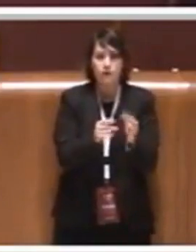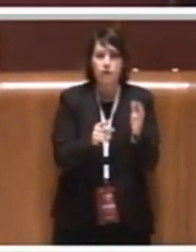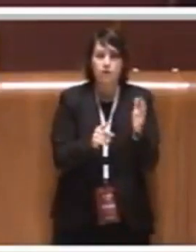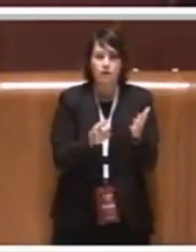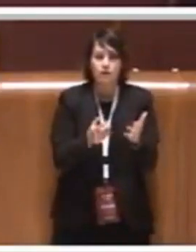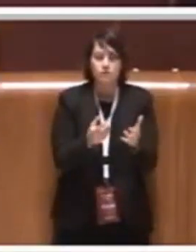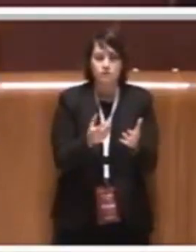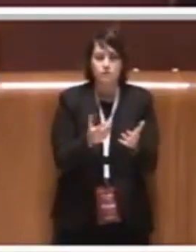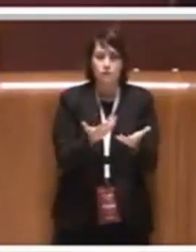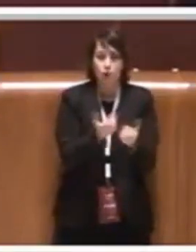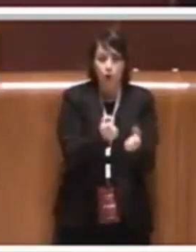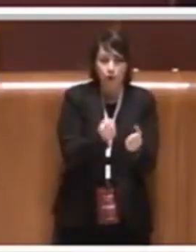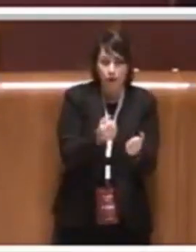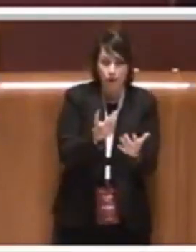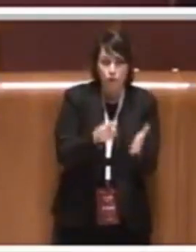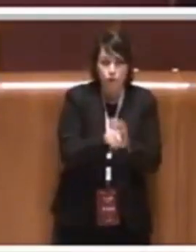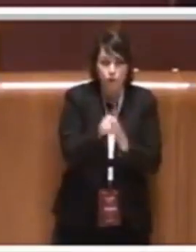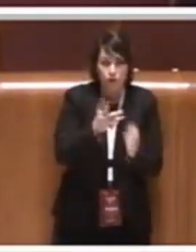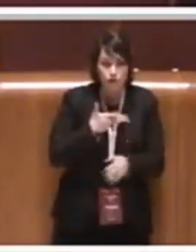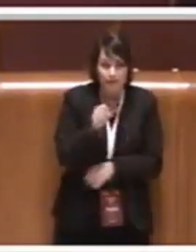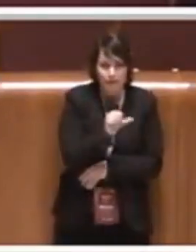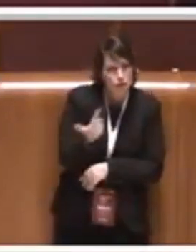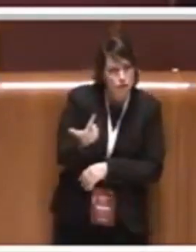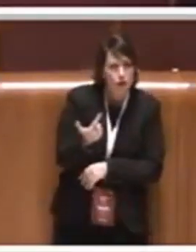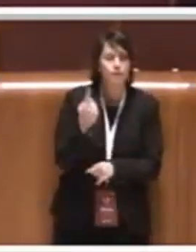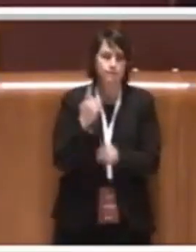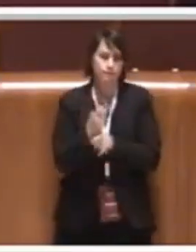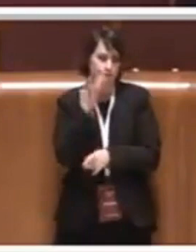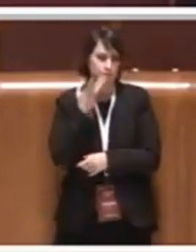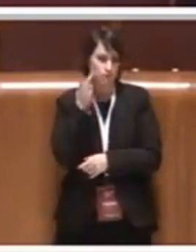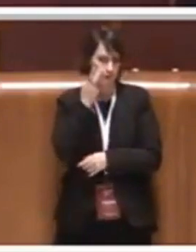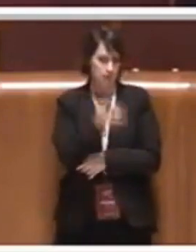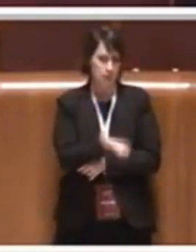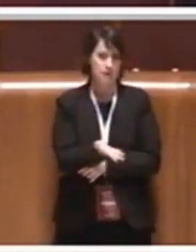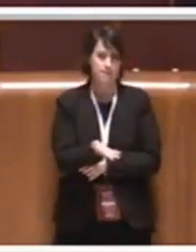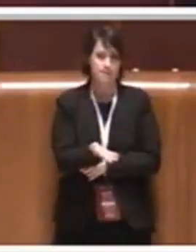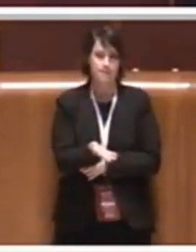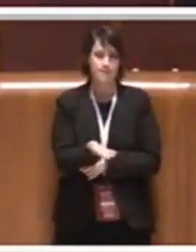pubblica amministrazione e in pratica anche